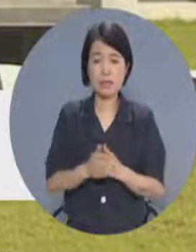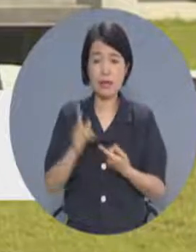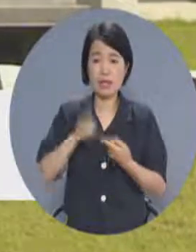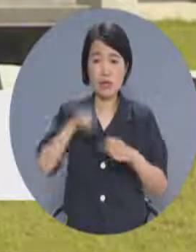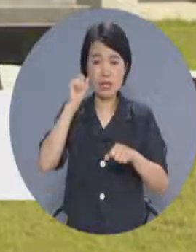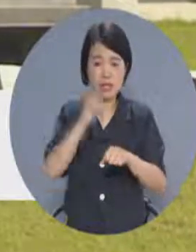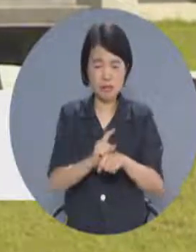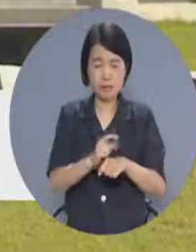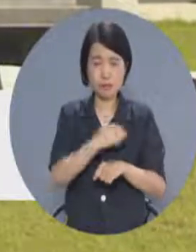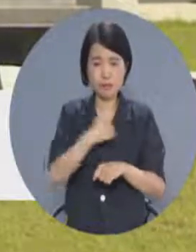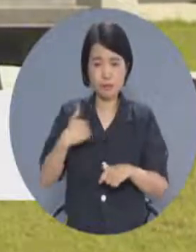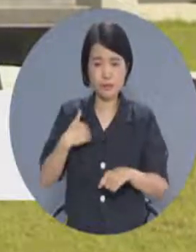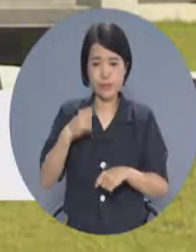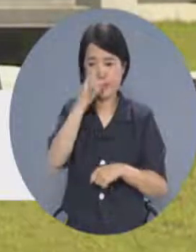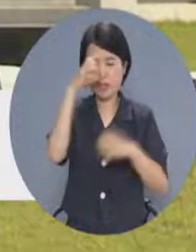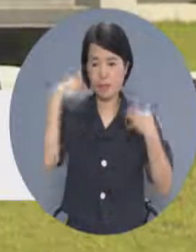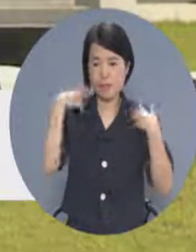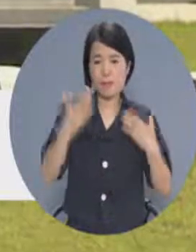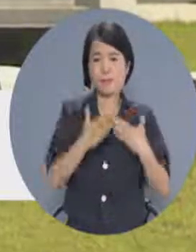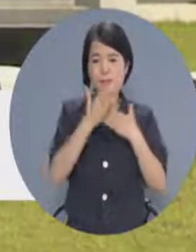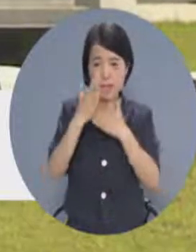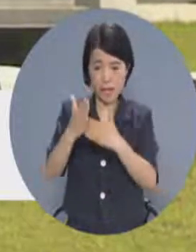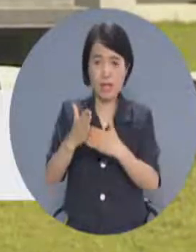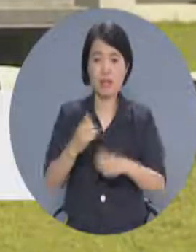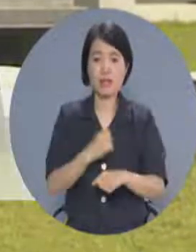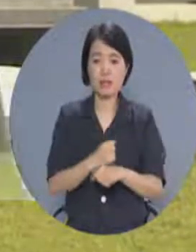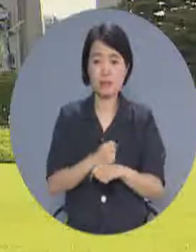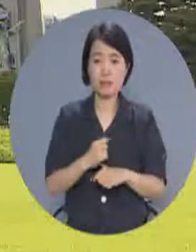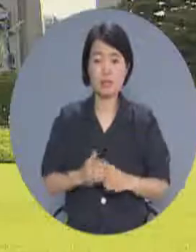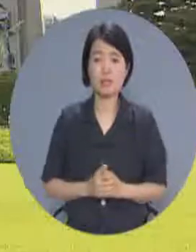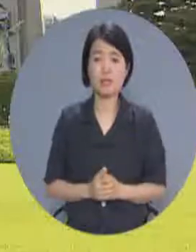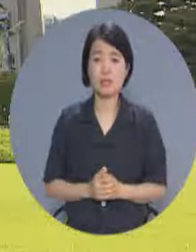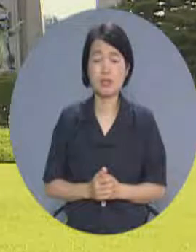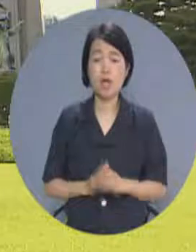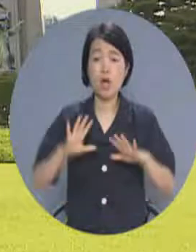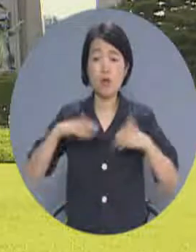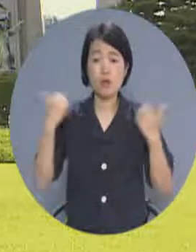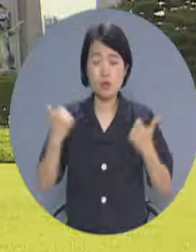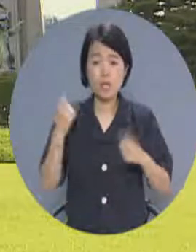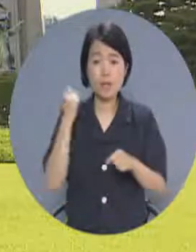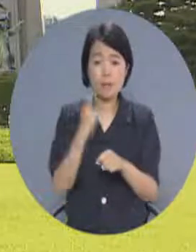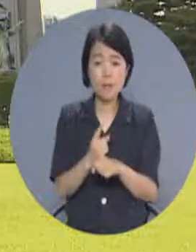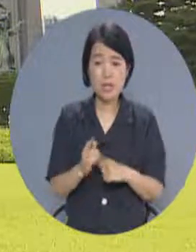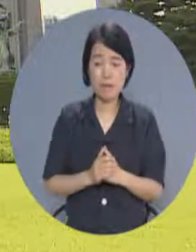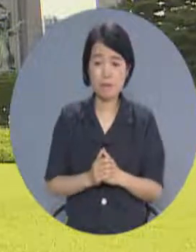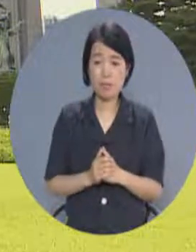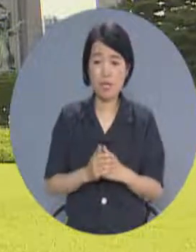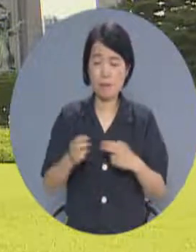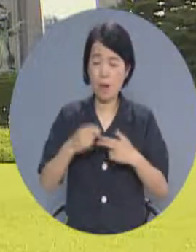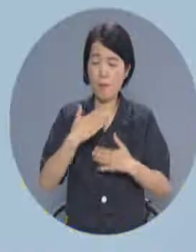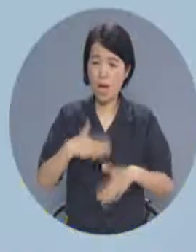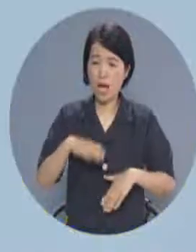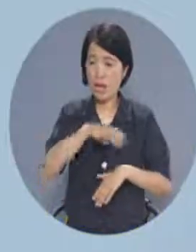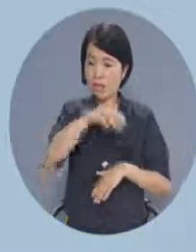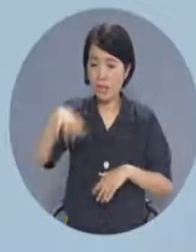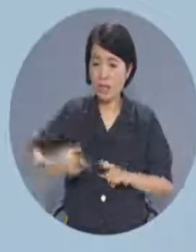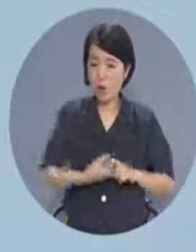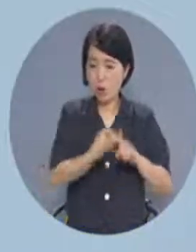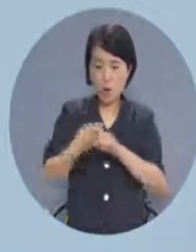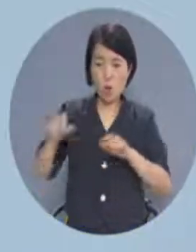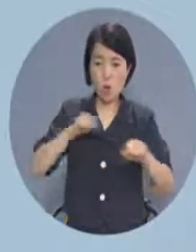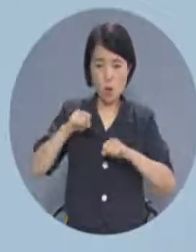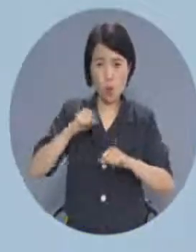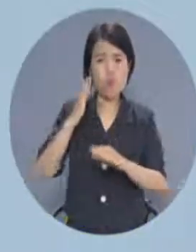당위성을 충분히 중앙정부에 요청해 나가도록 하겠습니다. 국회에서는 이미 의료 취약 지역 간 연대